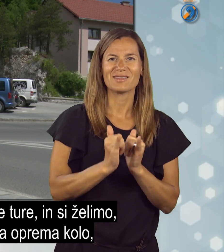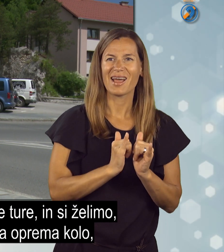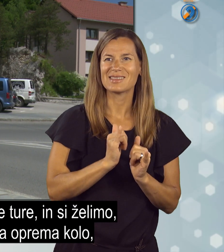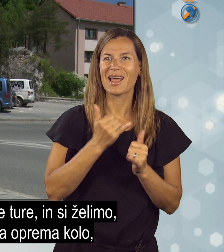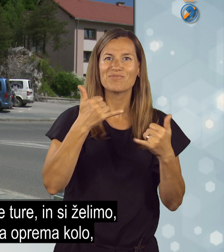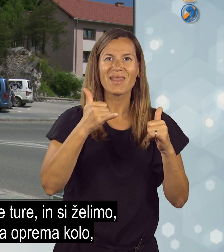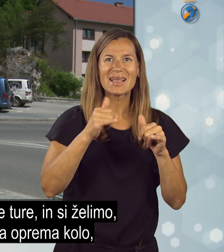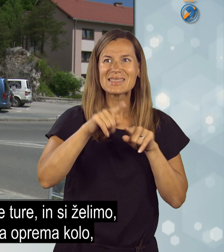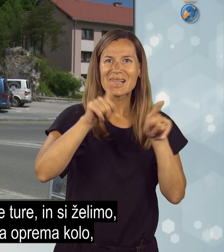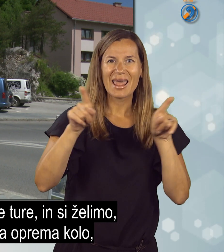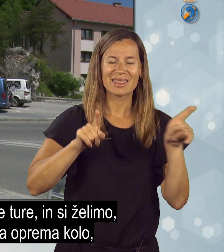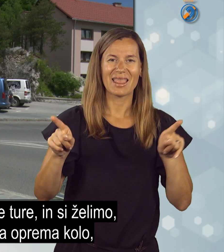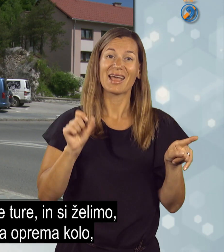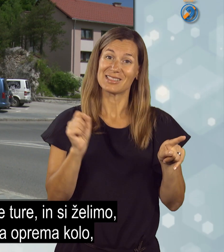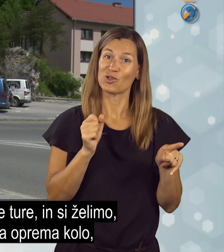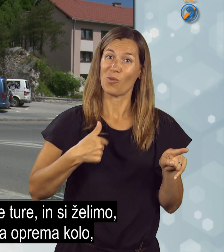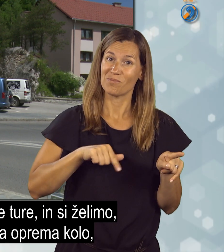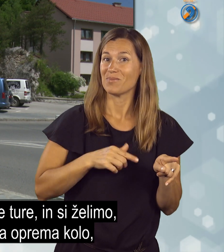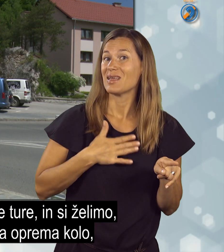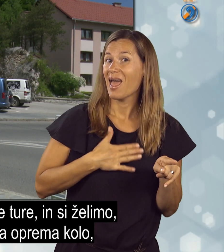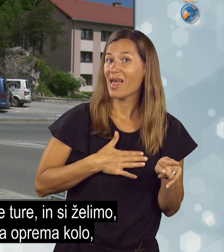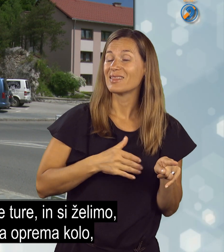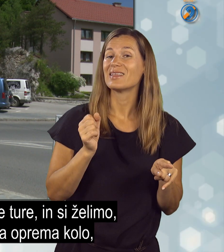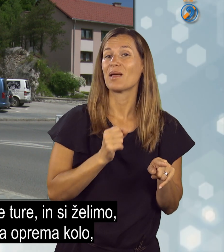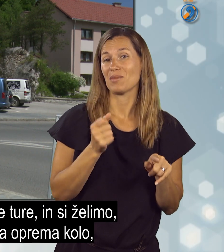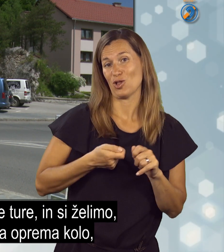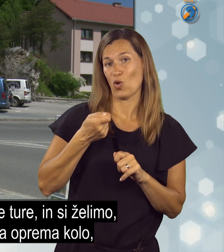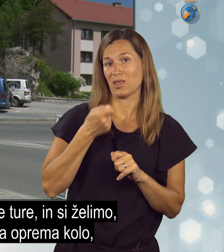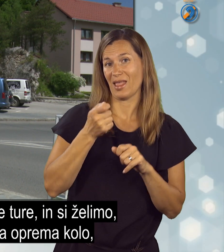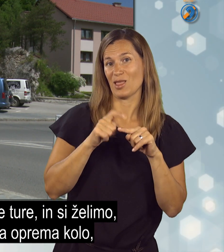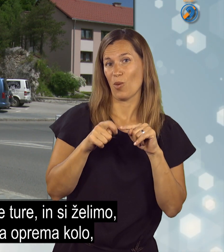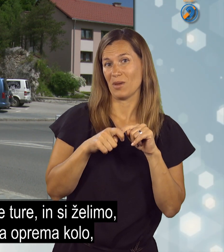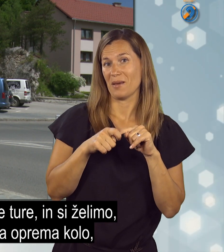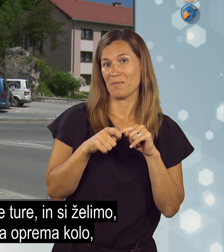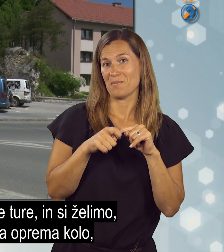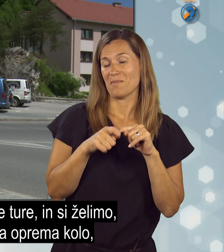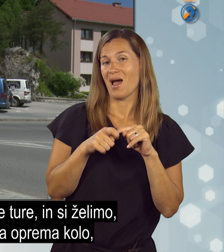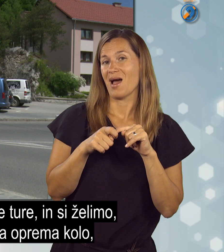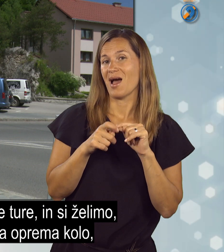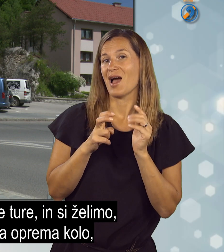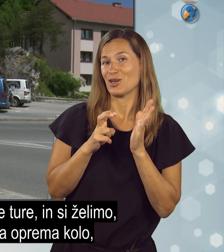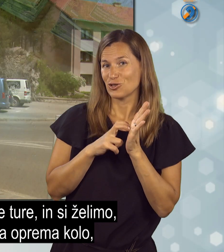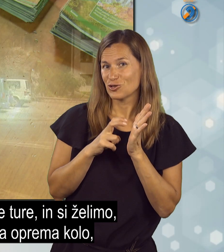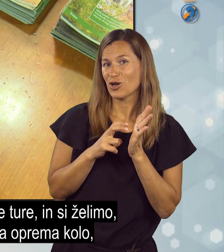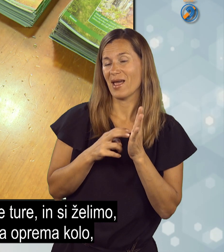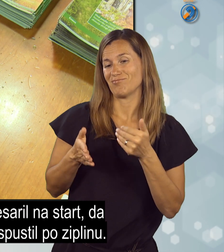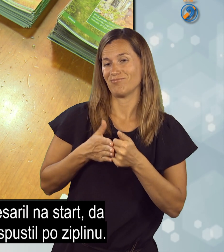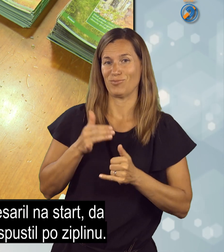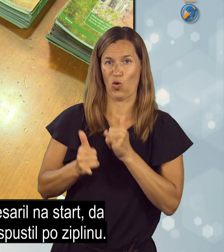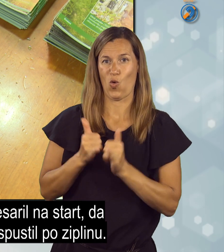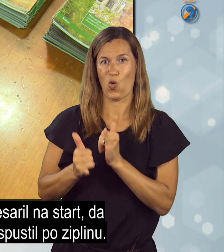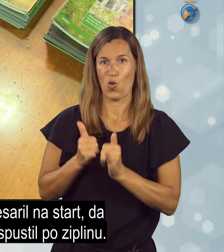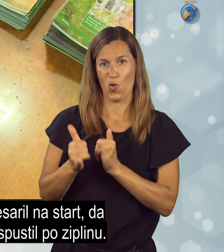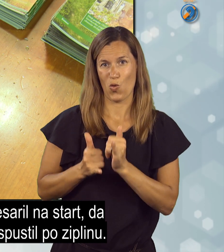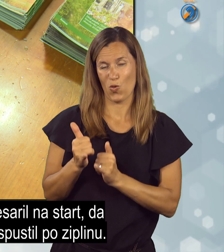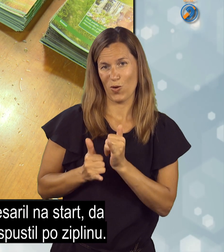ture in bi seveda radi, da bi bila morda dodatna oprema na ziplineu še tvoje pač kolo, s katerim